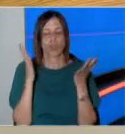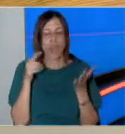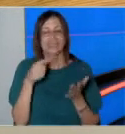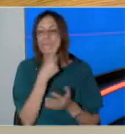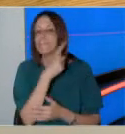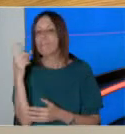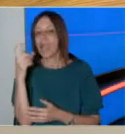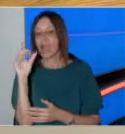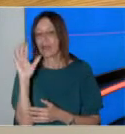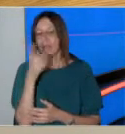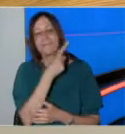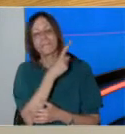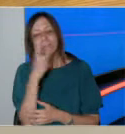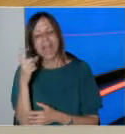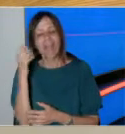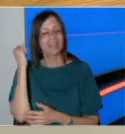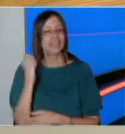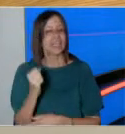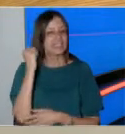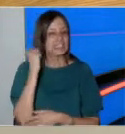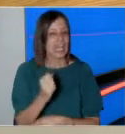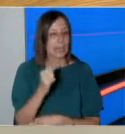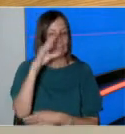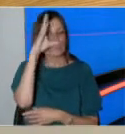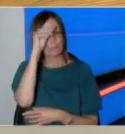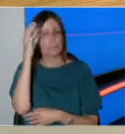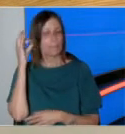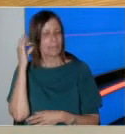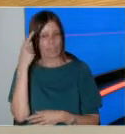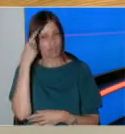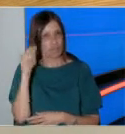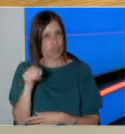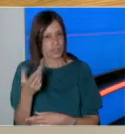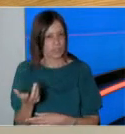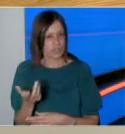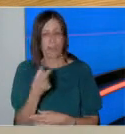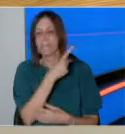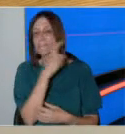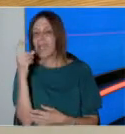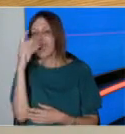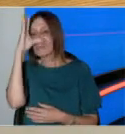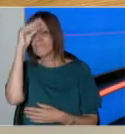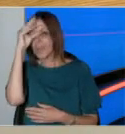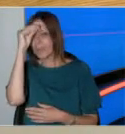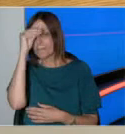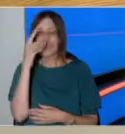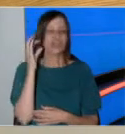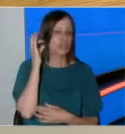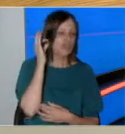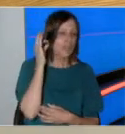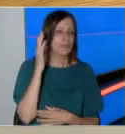הוא 100. 100 נרצחים ונרצחות. חישבו על זה. 100 גברים,